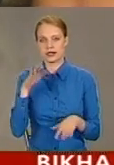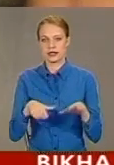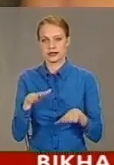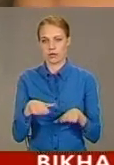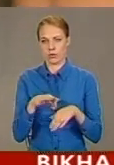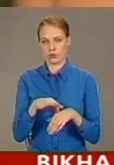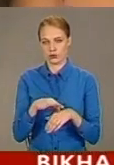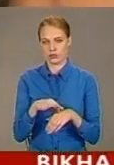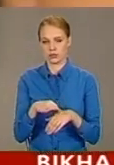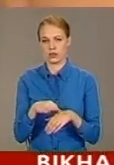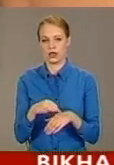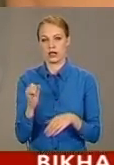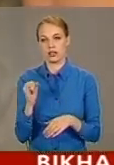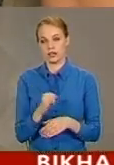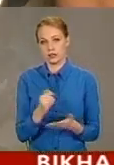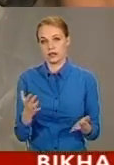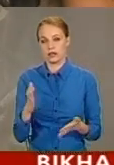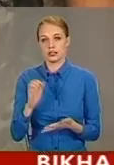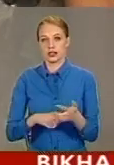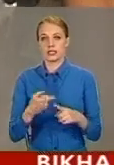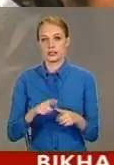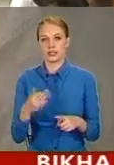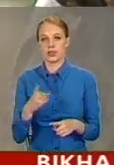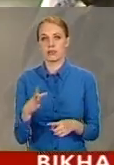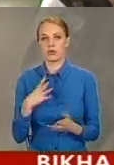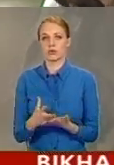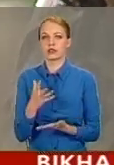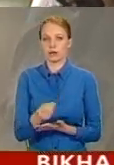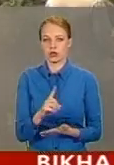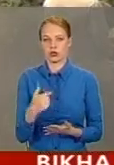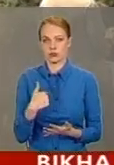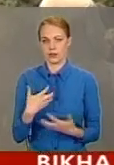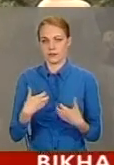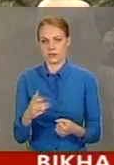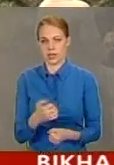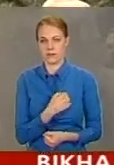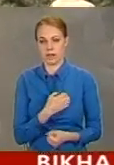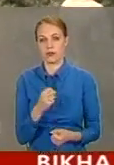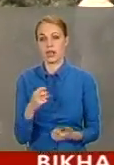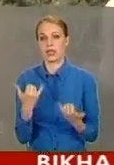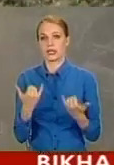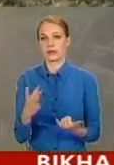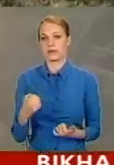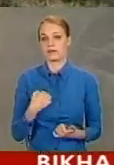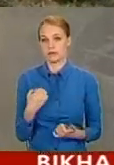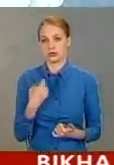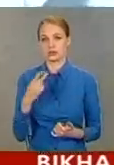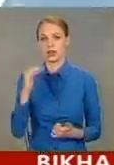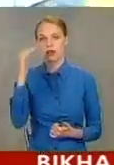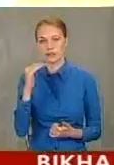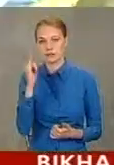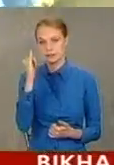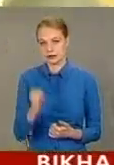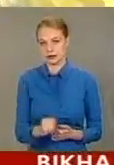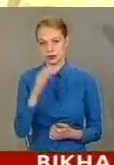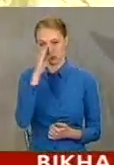тіла. І за це треба було заплатити, щоб мене взяли в армію. Але тепер місце у війську для невисокого та